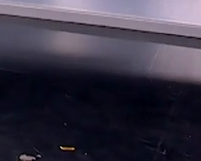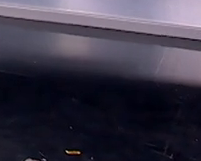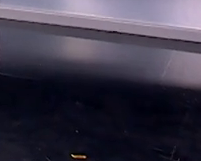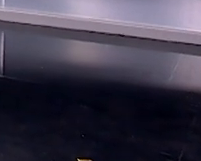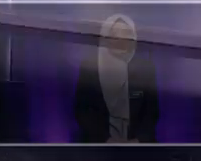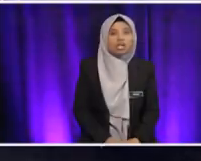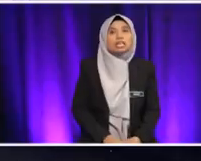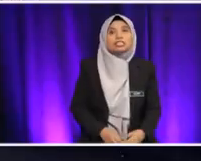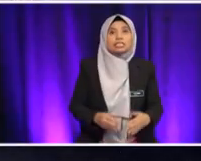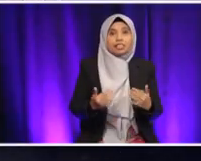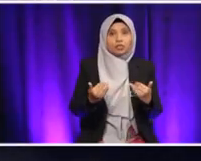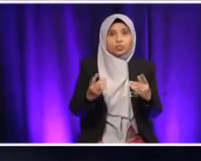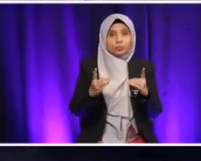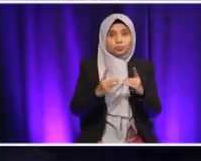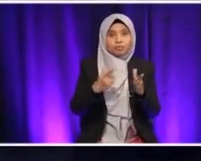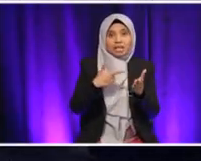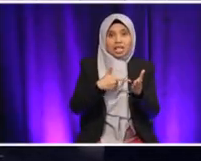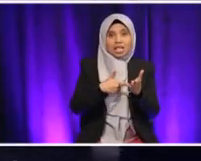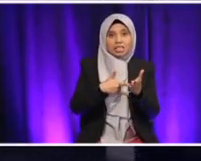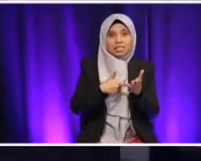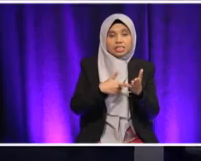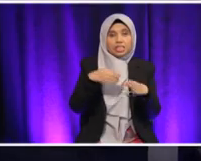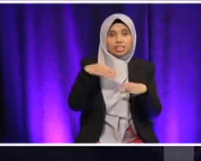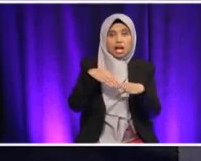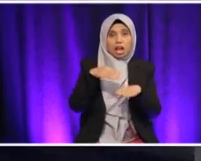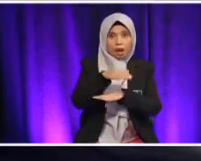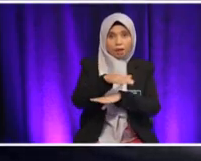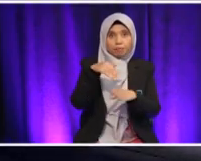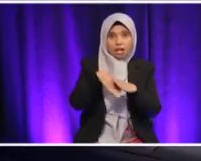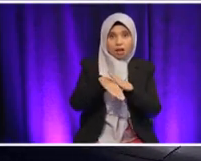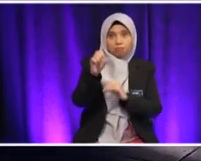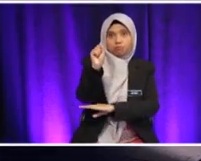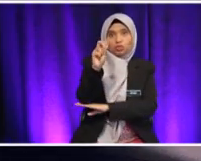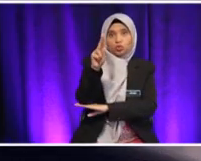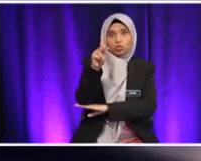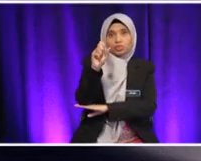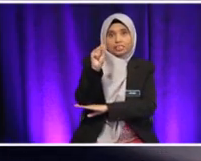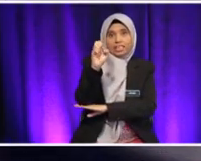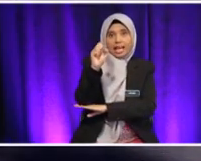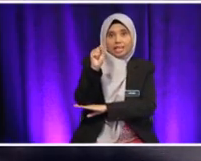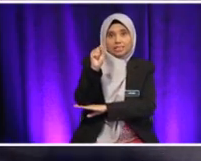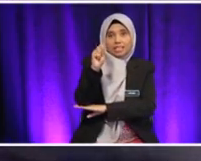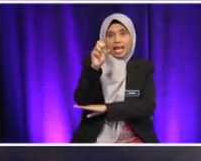anda sedang menonton sukses spf22 mata pelajaran kita pada hari ini adalah